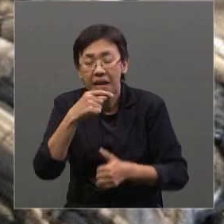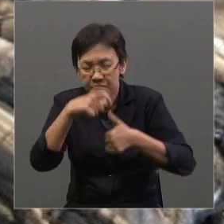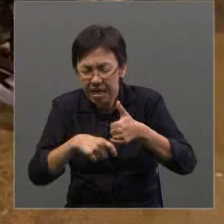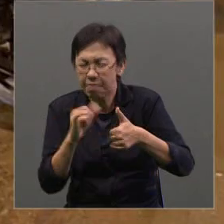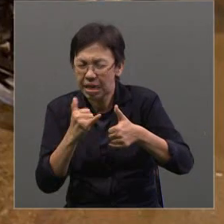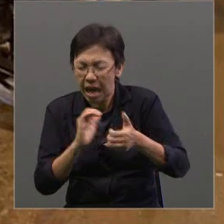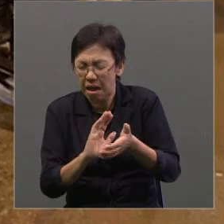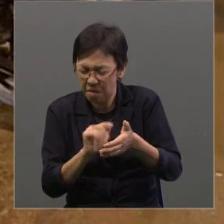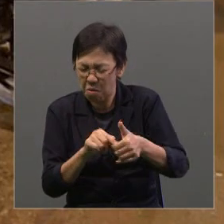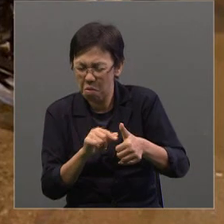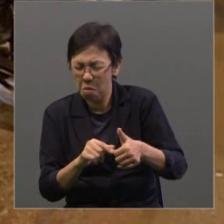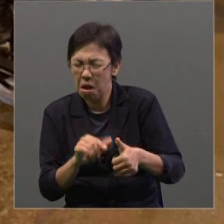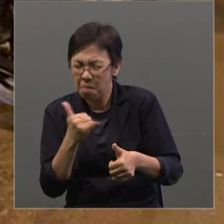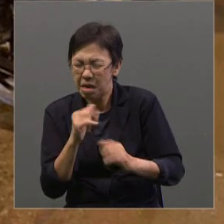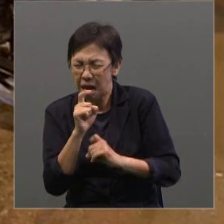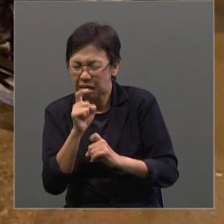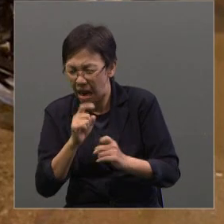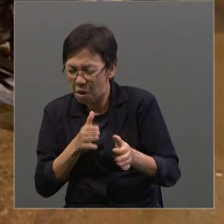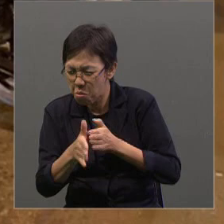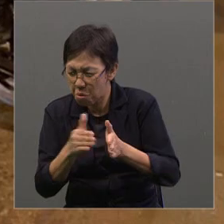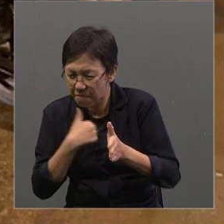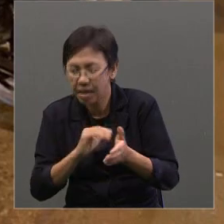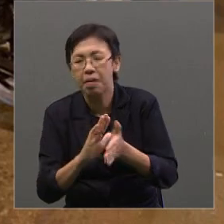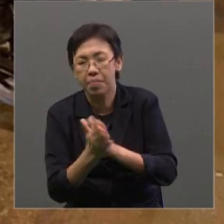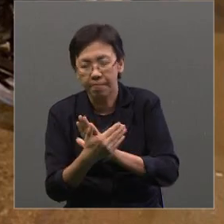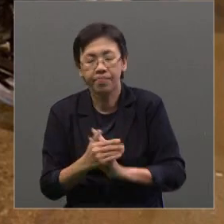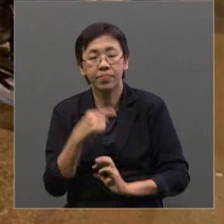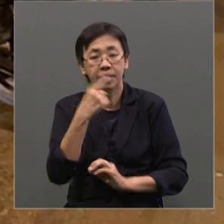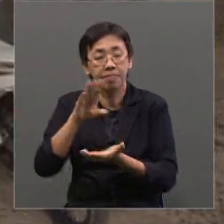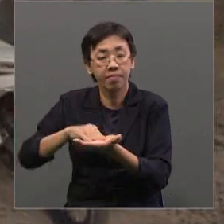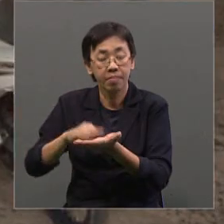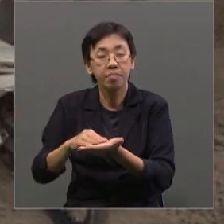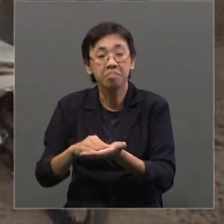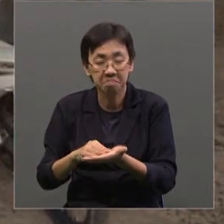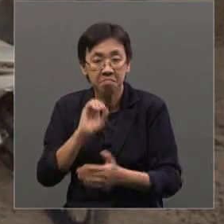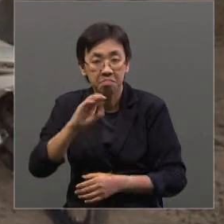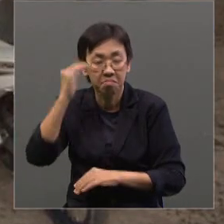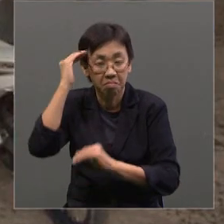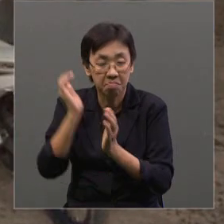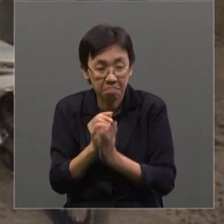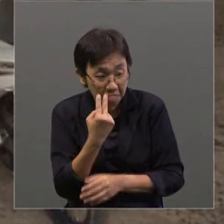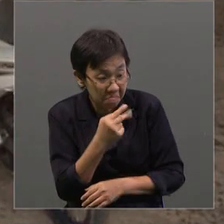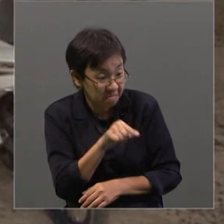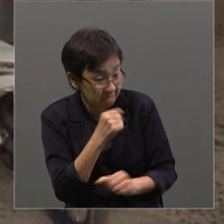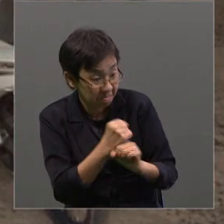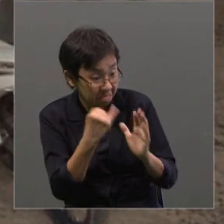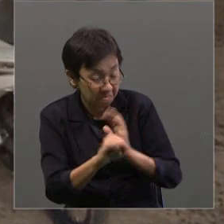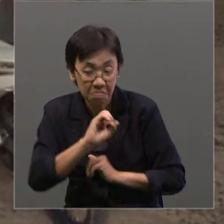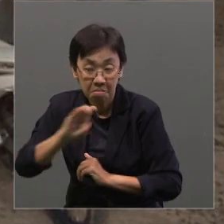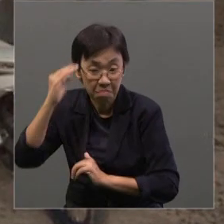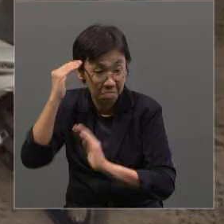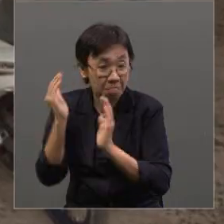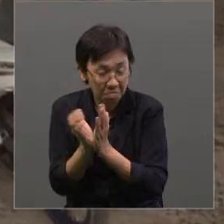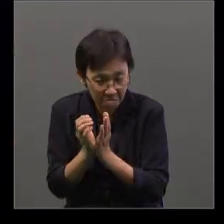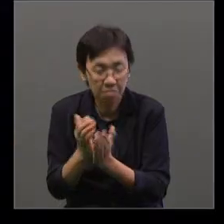พฤติกรรมเสี่ยงให้กลับตัวเป็นคนดีมีจิตอาสาด้วยครับส่วนผู้ให้ข้อมูลหรือเบาะแสที่นำไปสู่การจับกุมความผิดแข่งรถใน